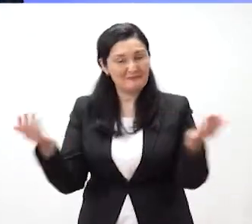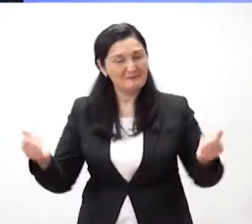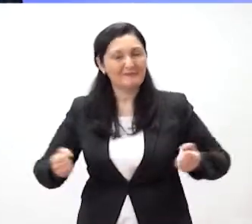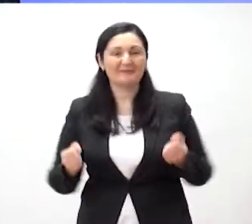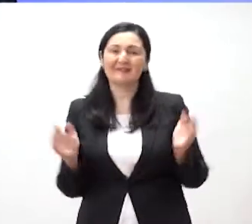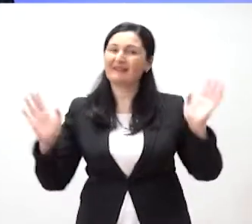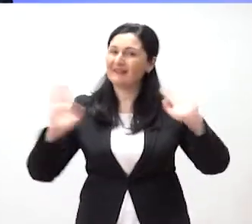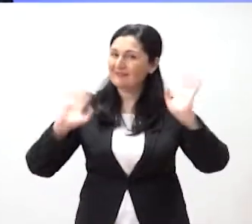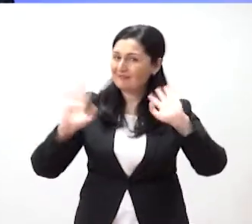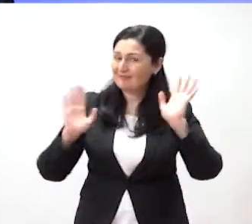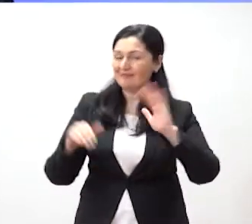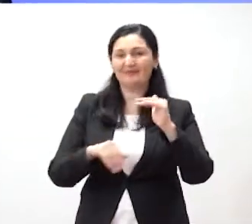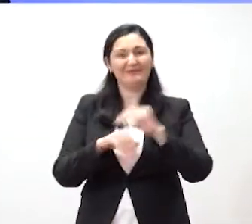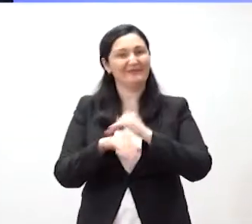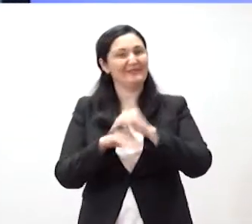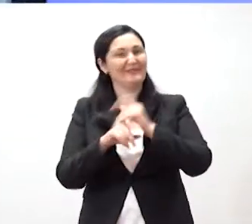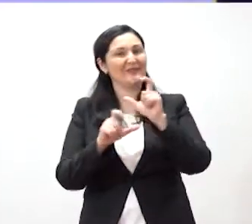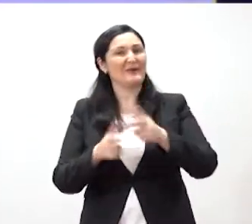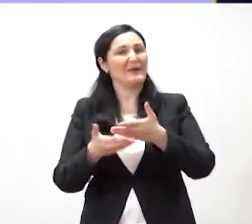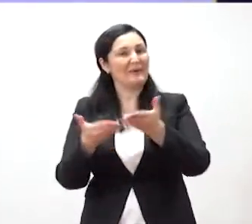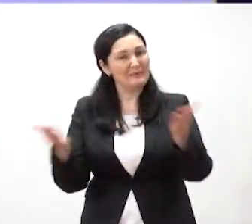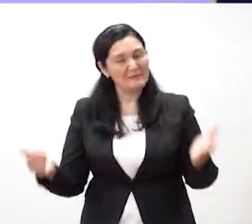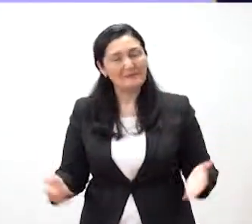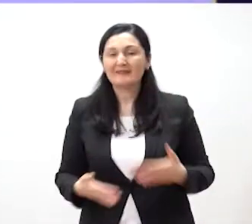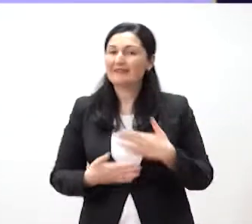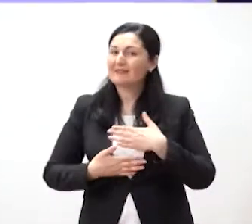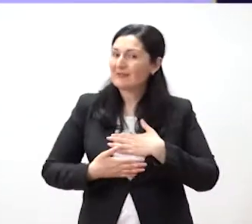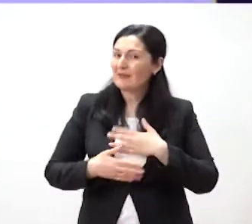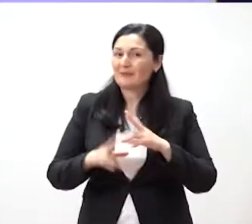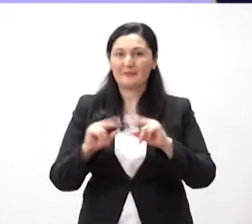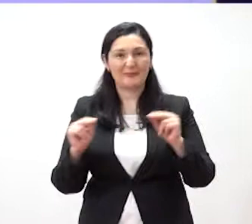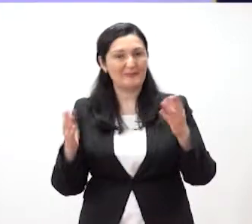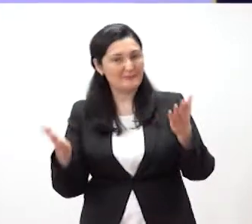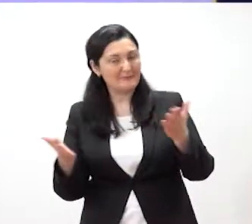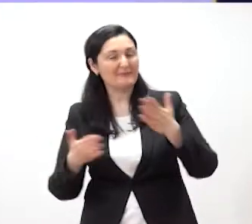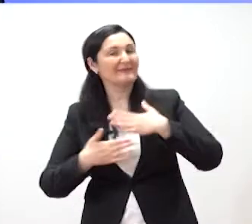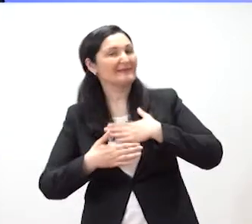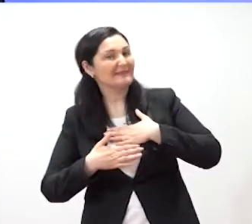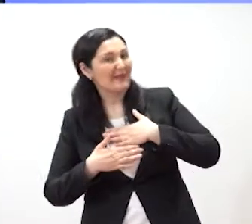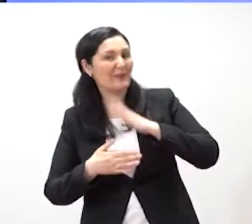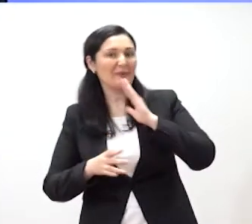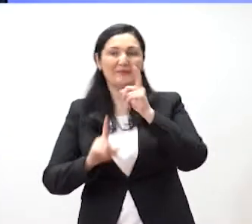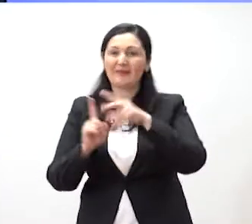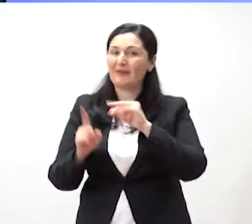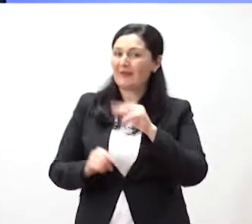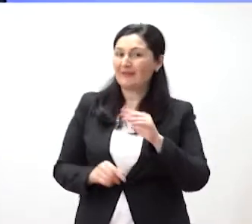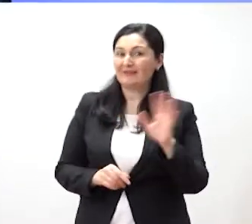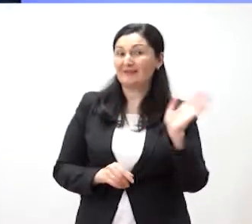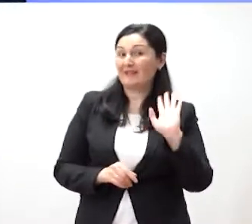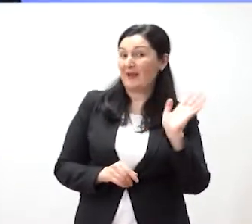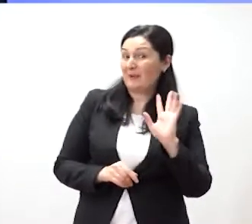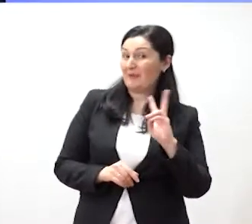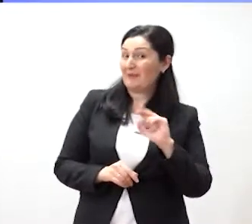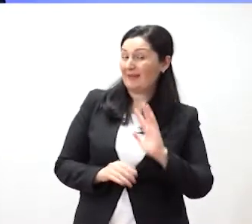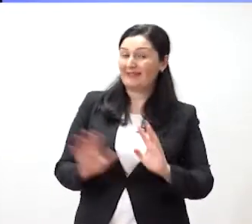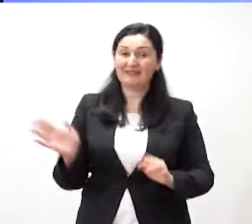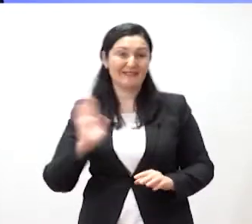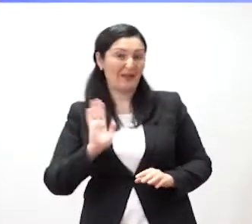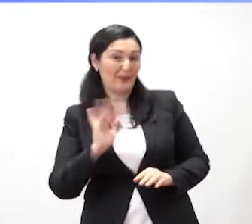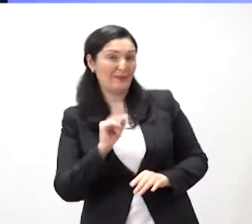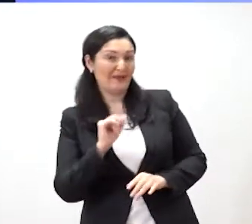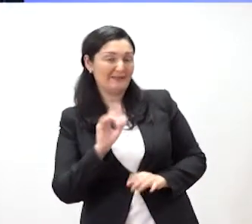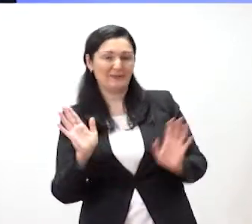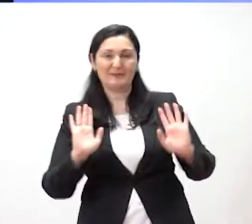Салом, дустриакони шириниман. Салом, муалимаджон. Салом, лоладжон. Салом, лала. Салом,